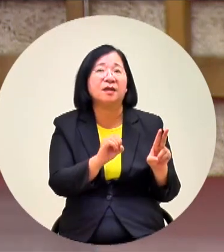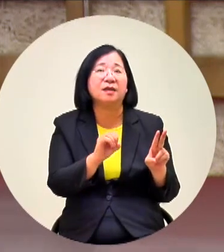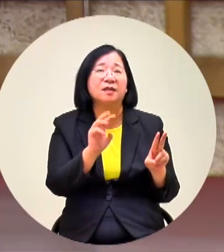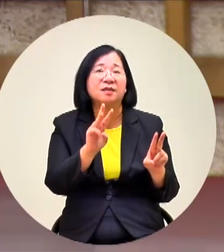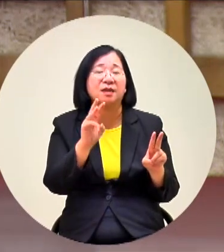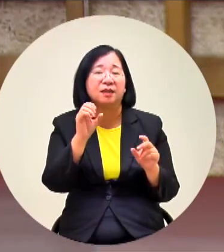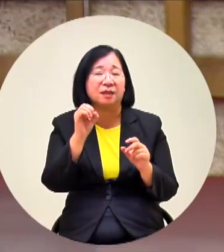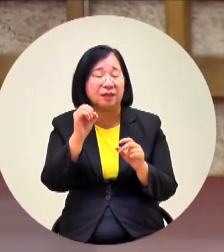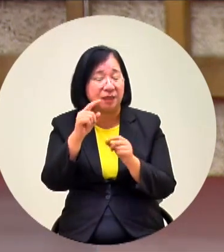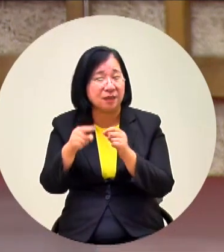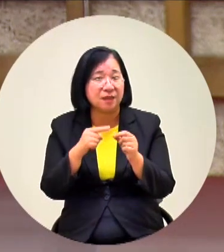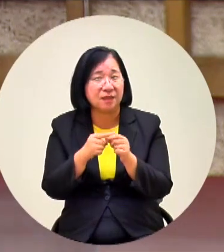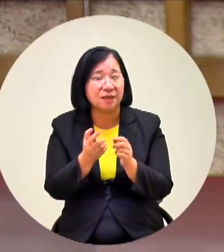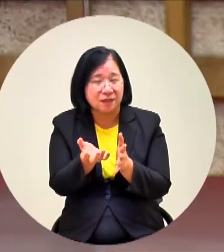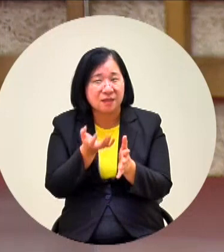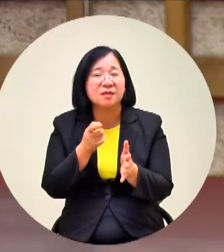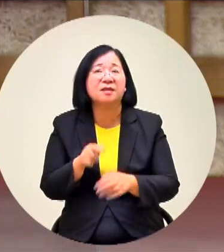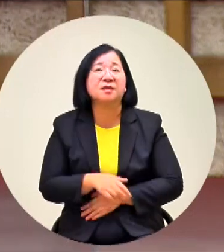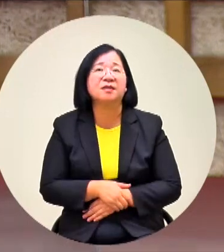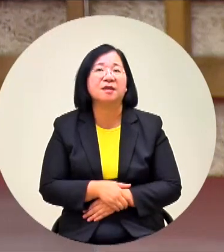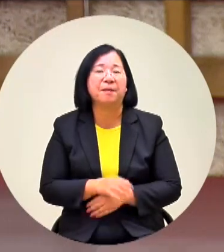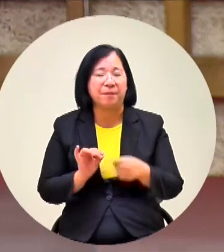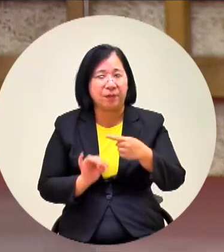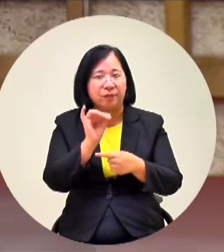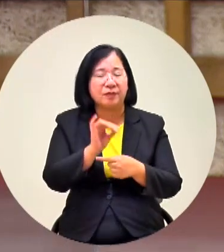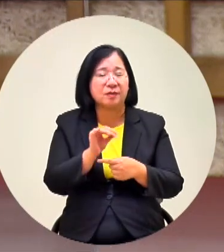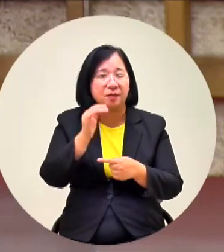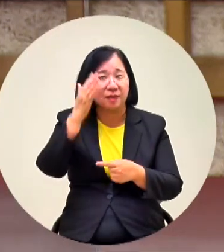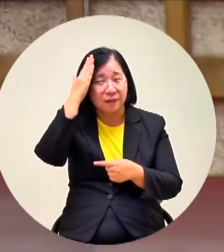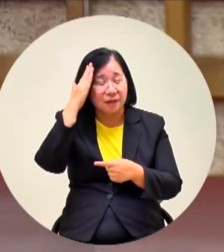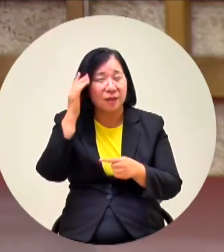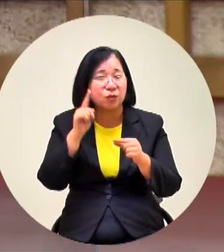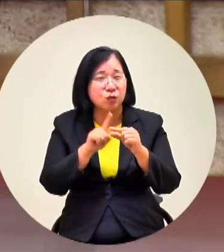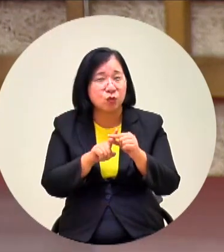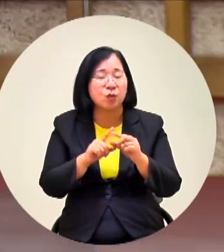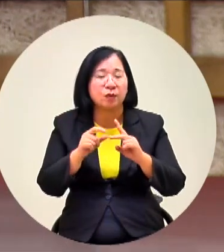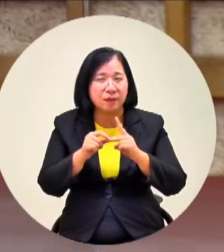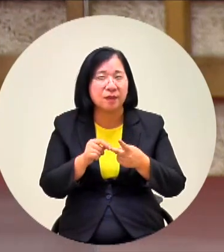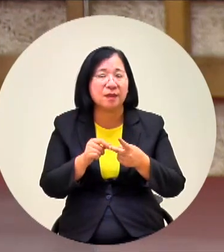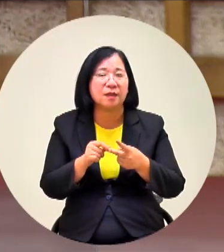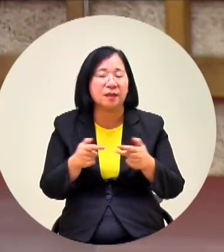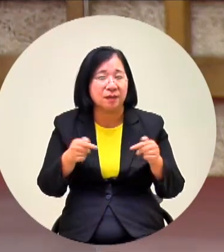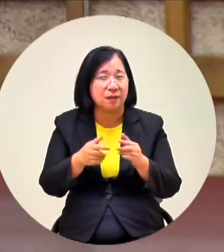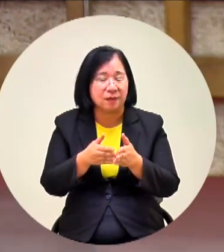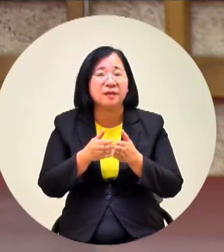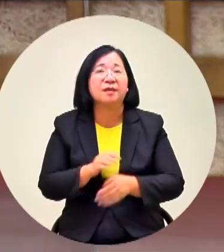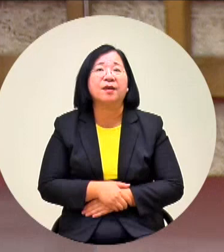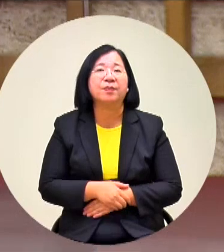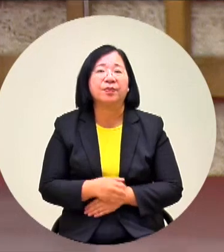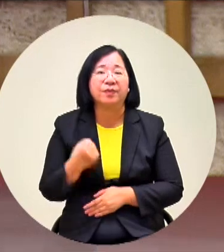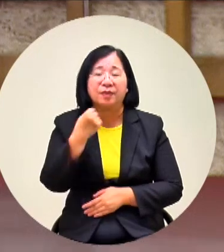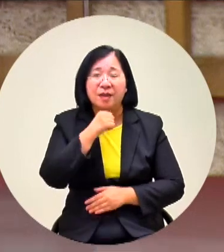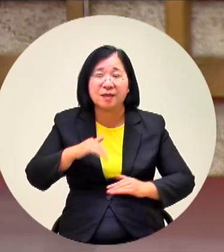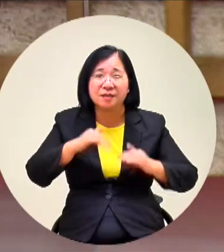现100%的碳中和。我们的护国神山台积电也宣示了2050年之